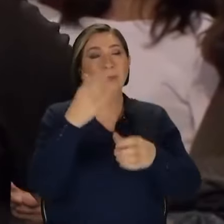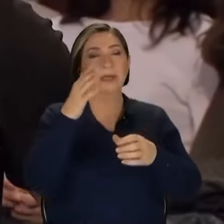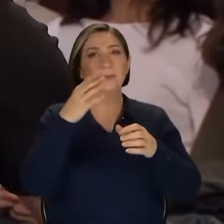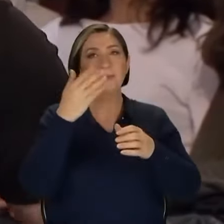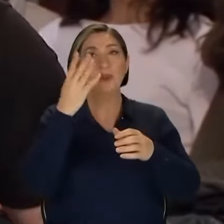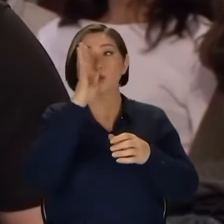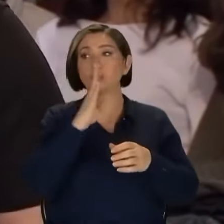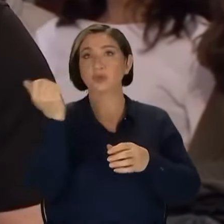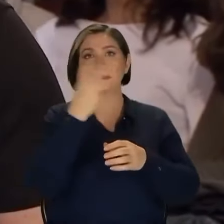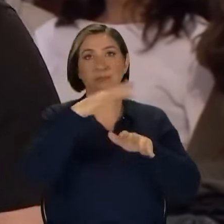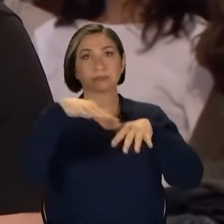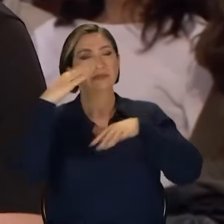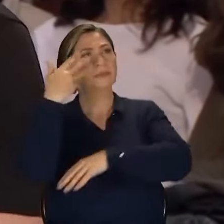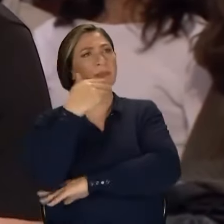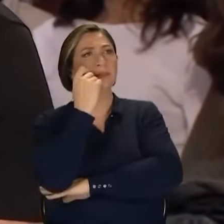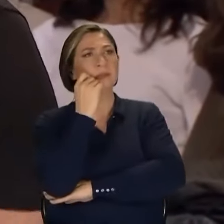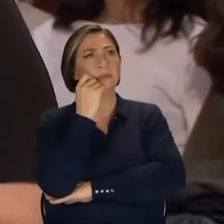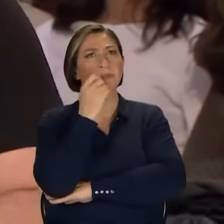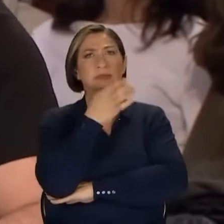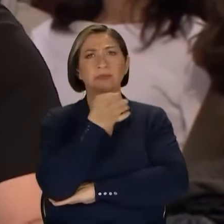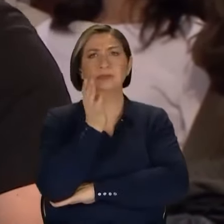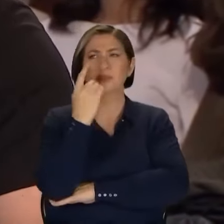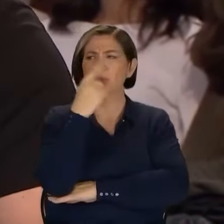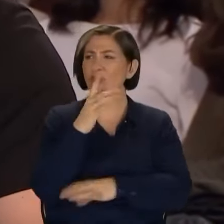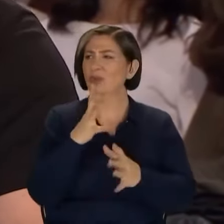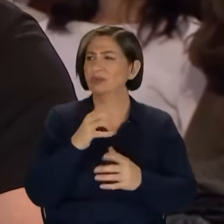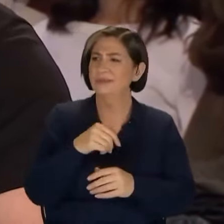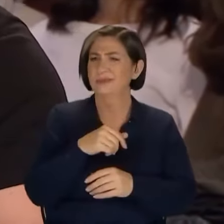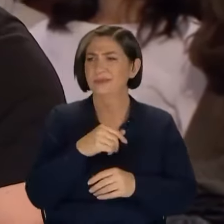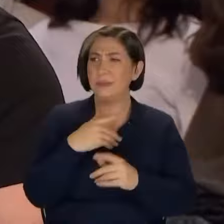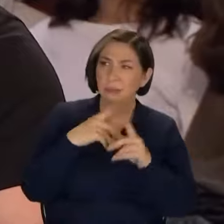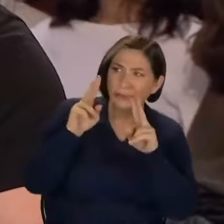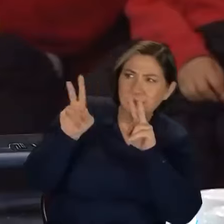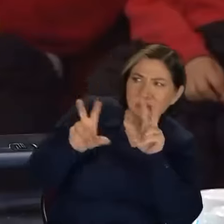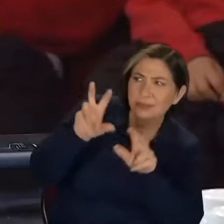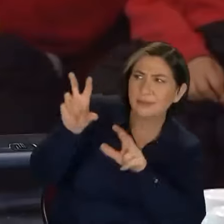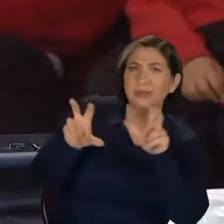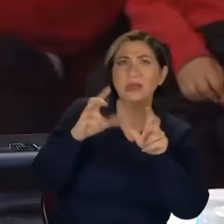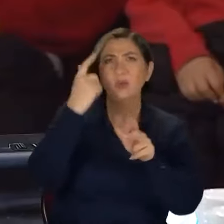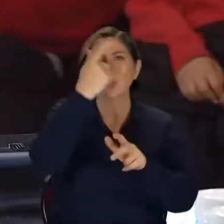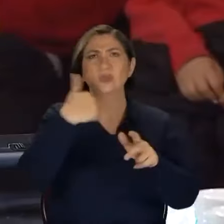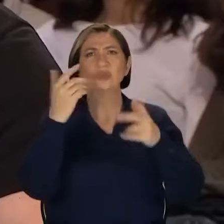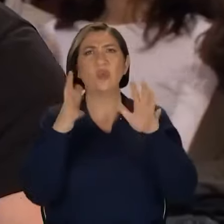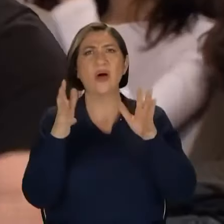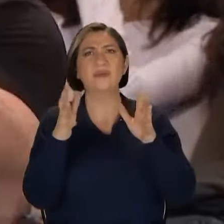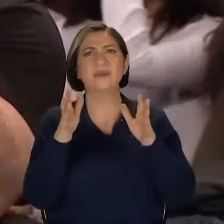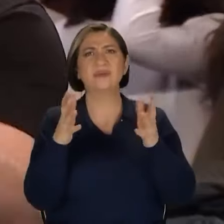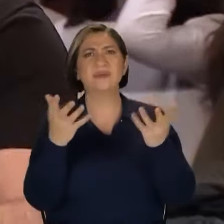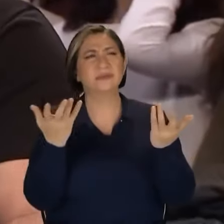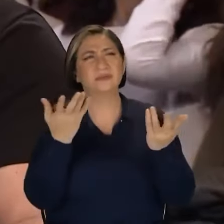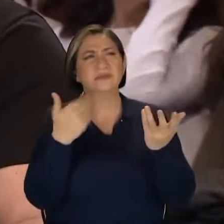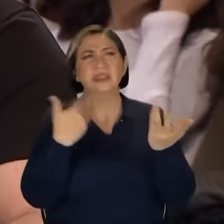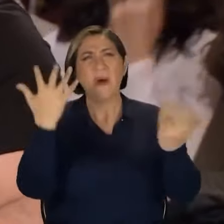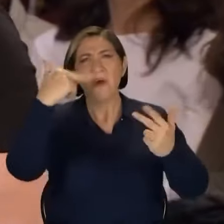izlettirmek bir grup çıktılar çok yüzlerinde çok garip ifadeler vardı yani çıktılar ve böyle niye